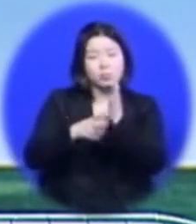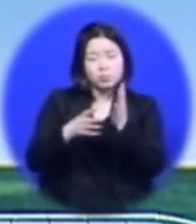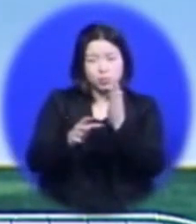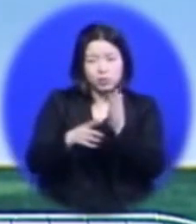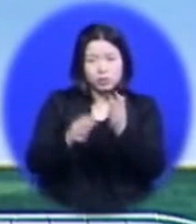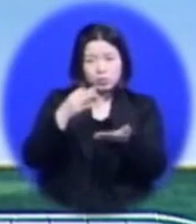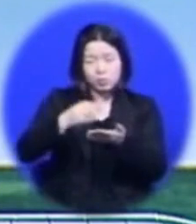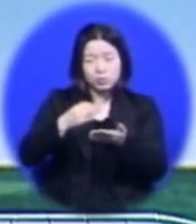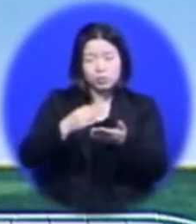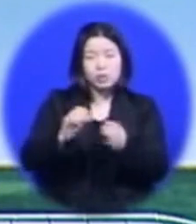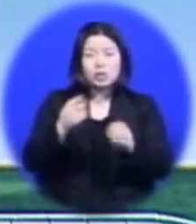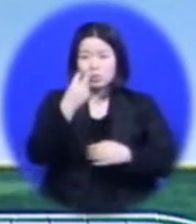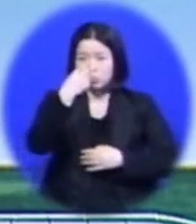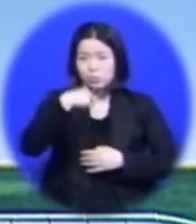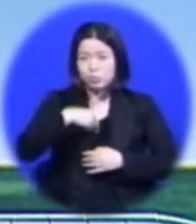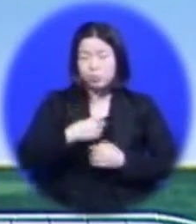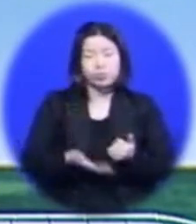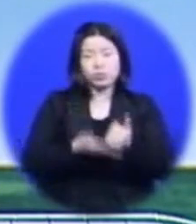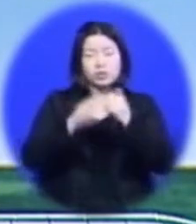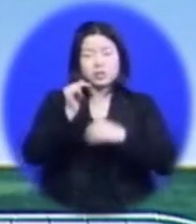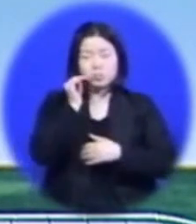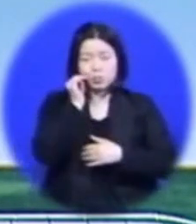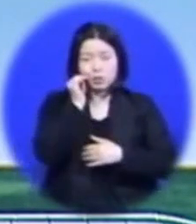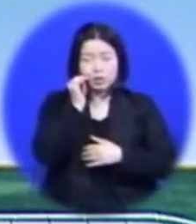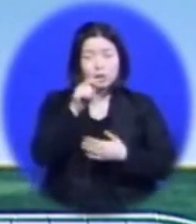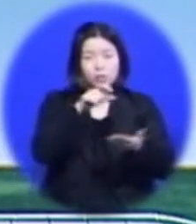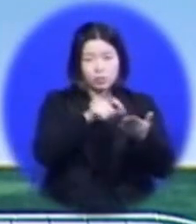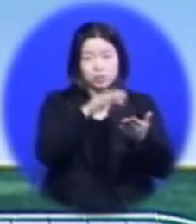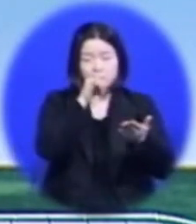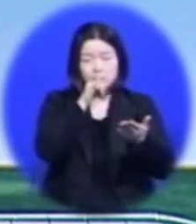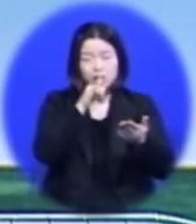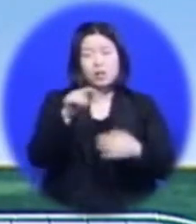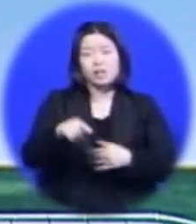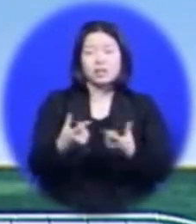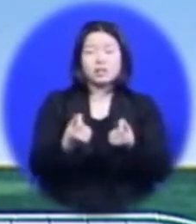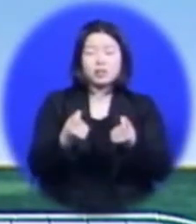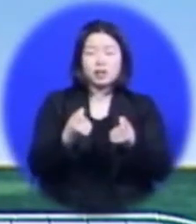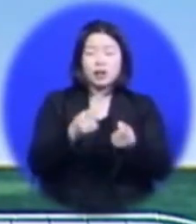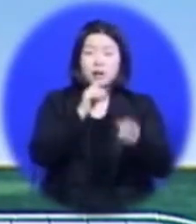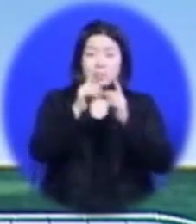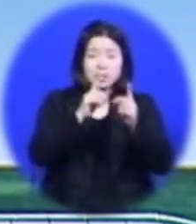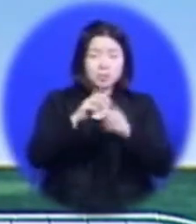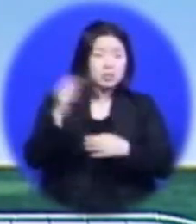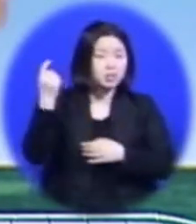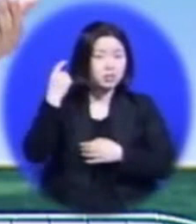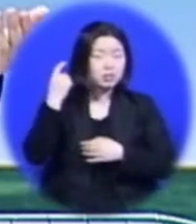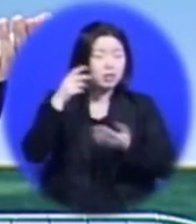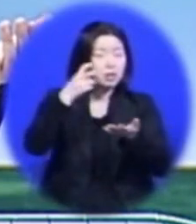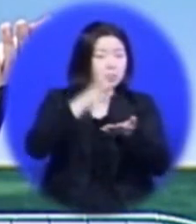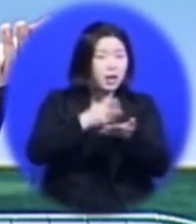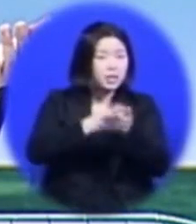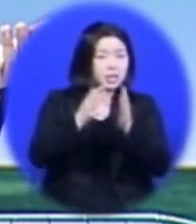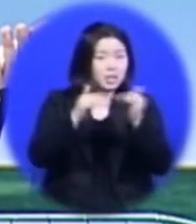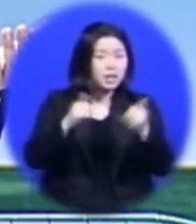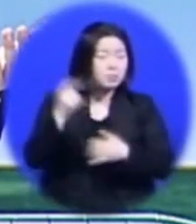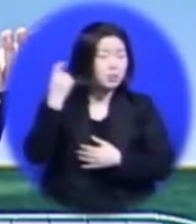섬길 수 없느니라. 이렇게 말씀하셨을 때 바리새인들이 그 말을 듣고 비웃었다